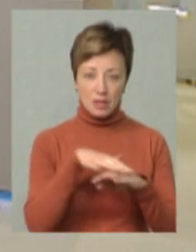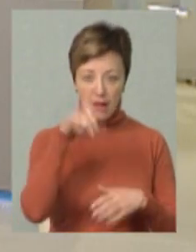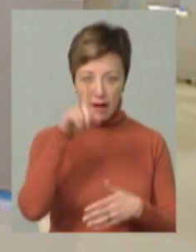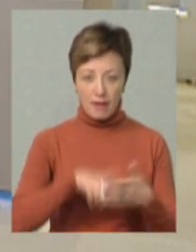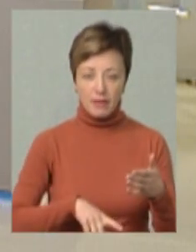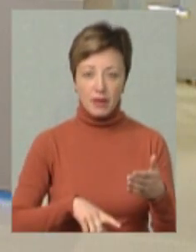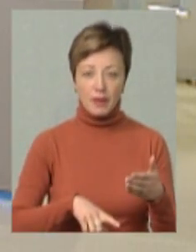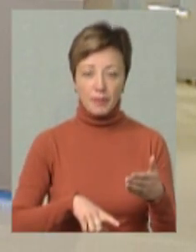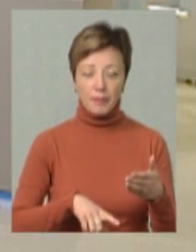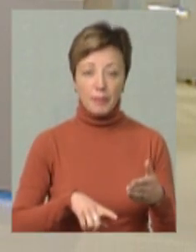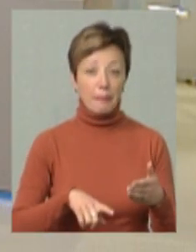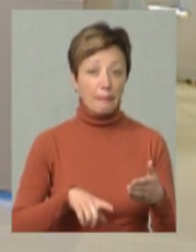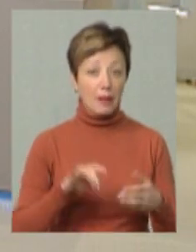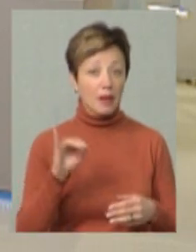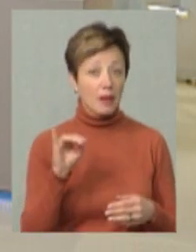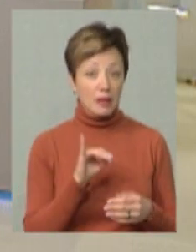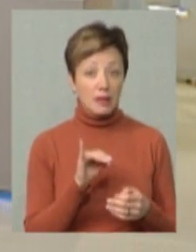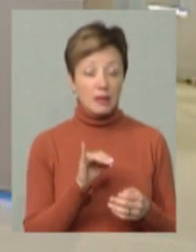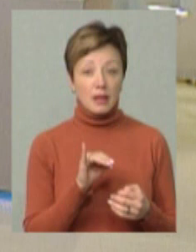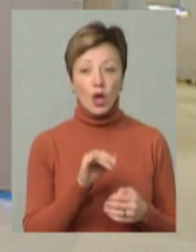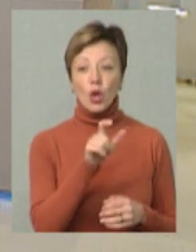зокрема, і